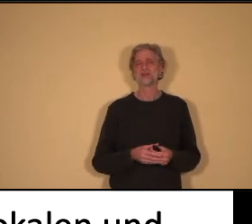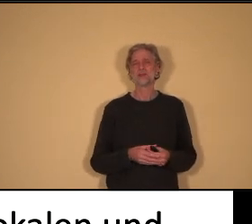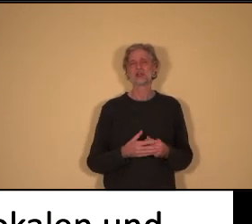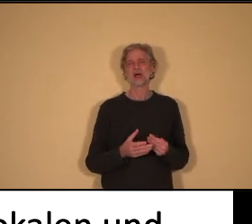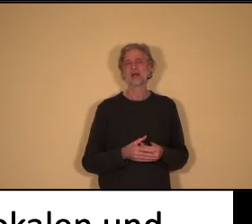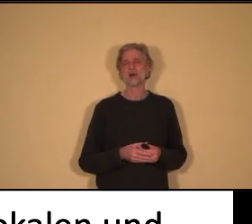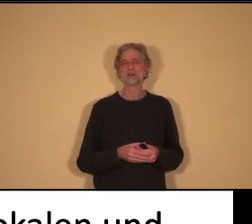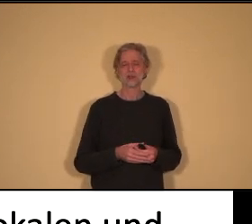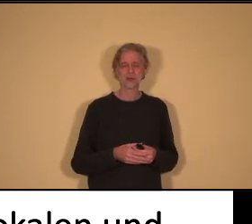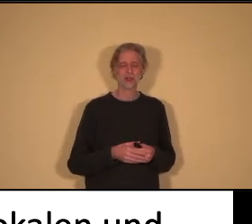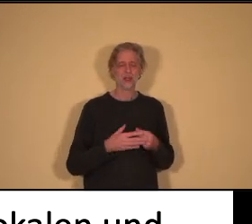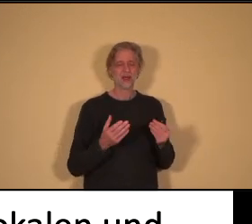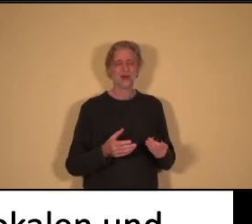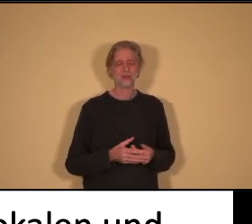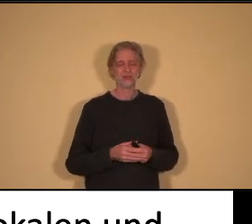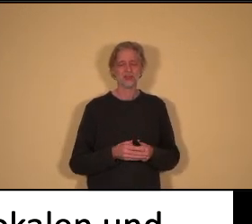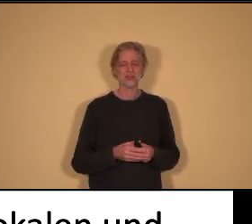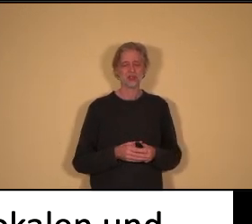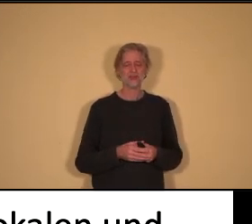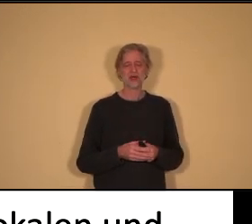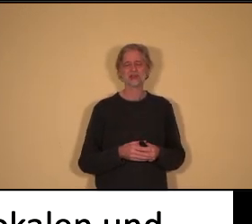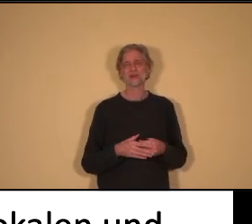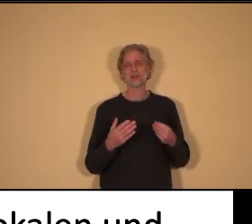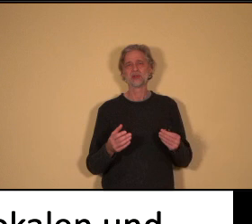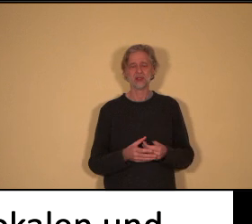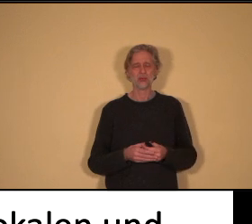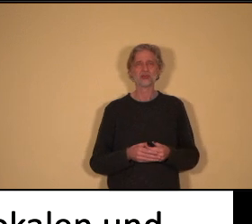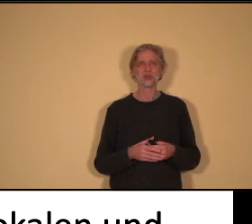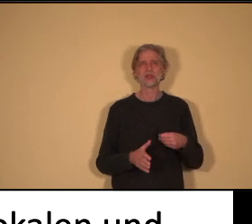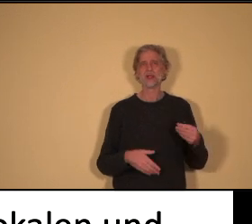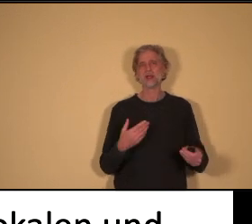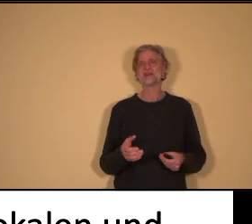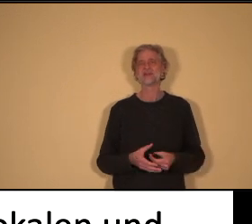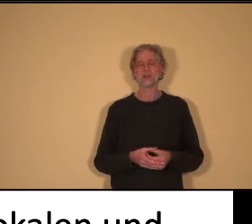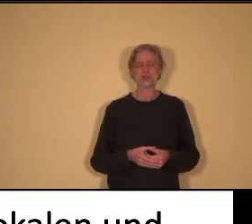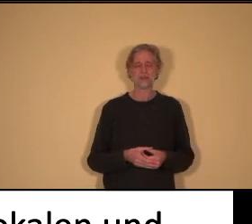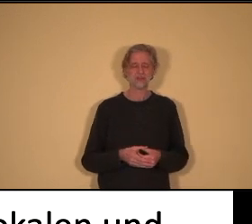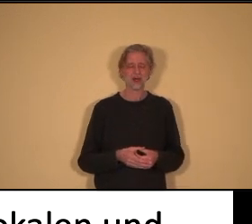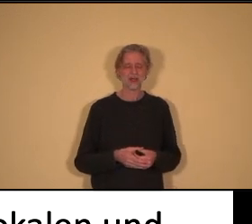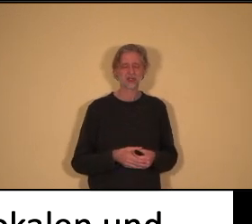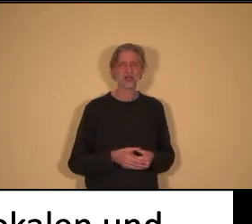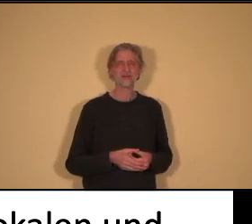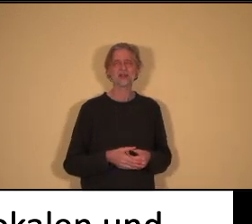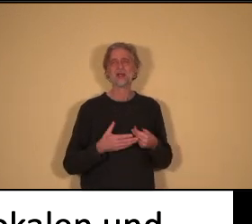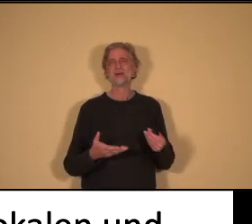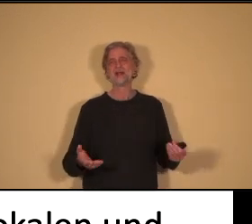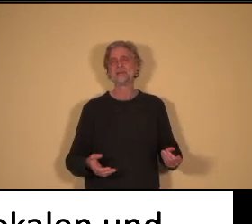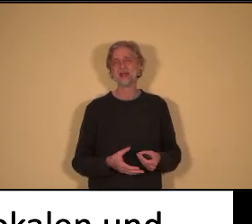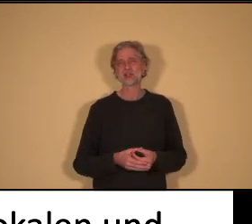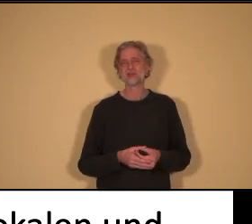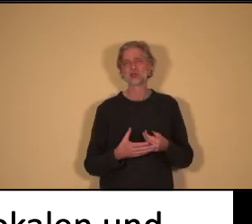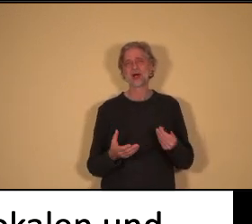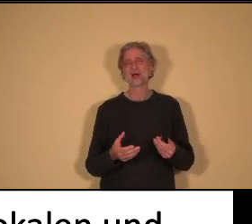gerade im Sommer starke Auswirkungen auf die Schifffahrt, und die musste in den letzten Sommern schon mehrfach eingeschränkt werden, weil